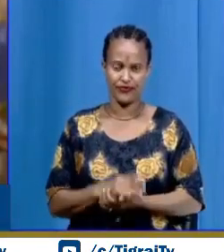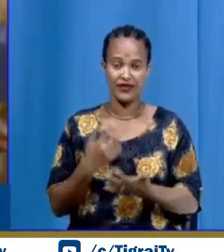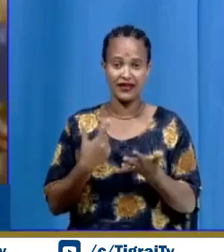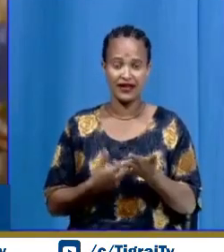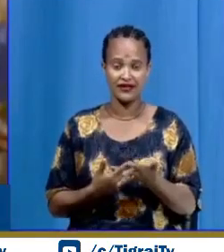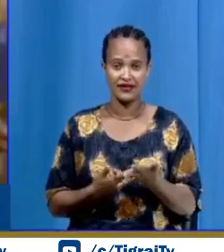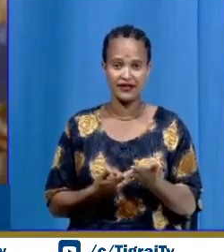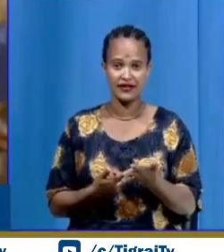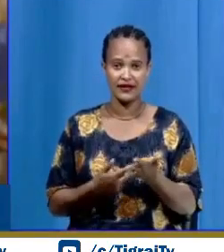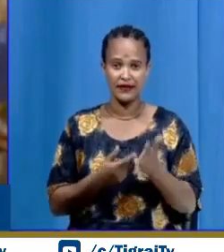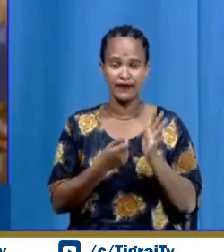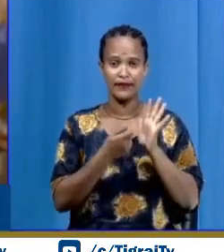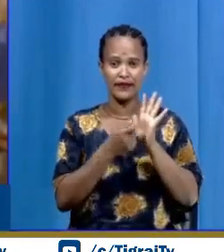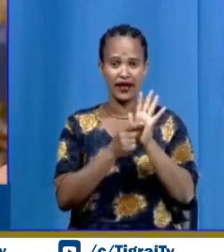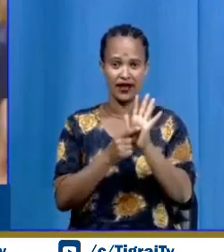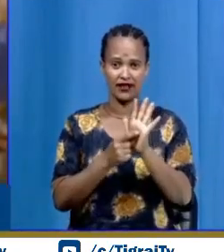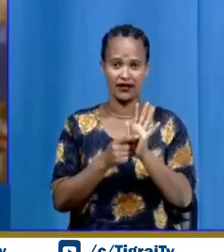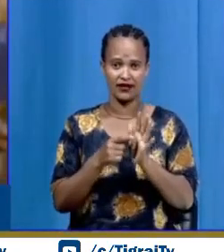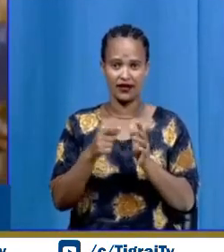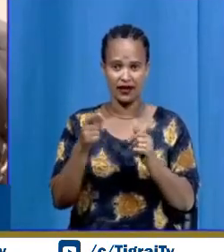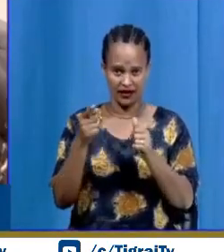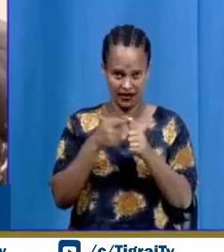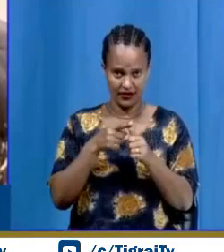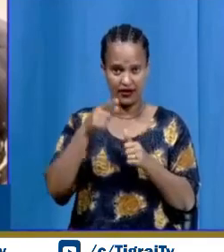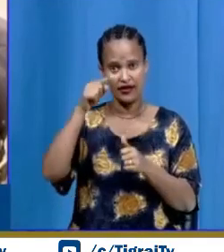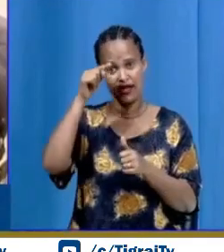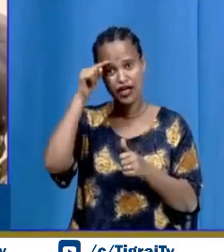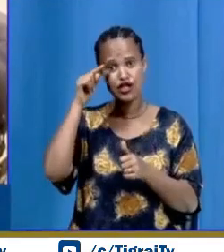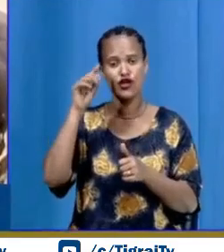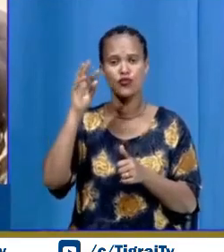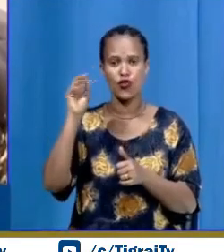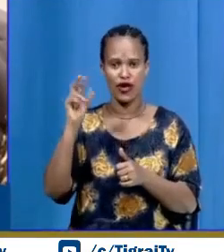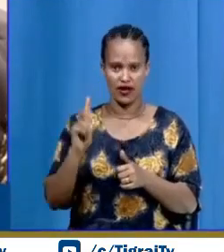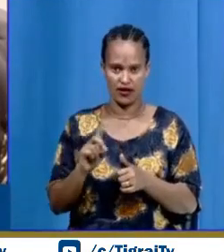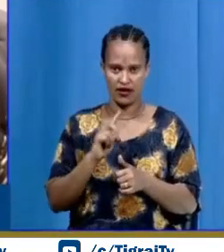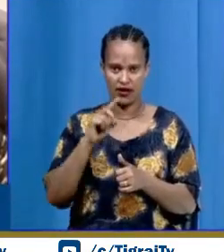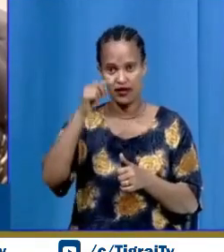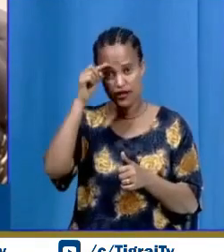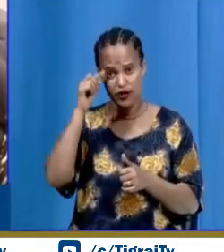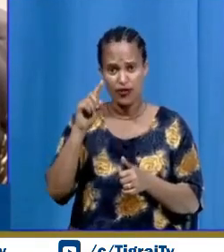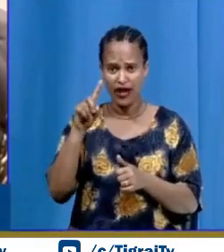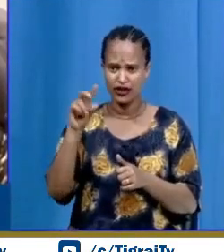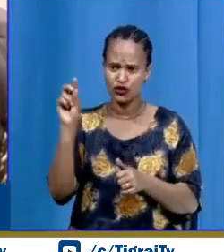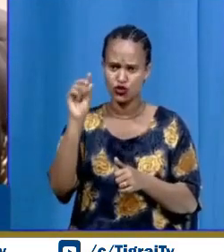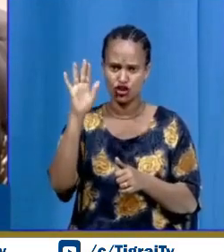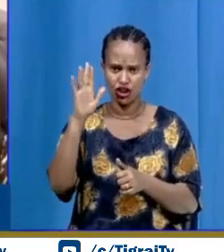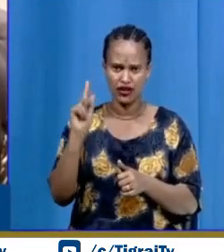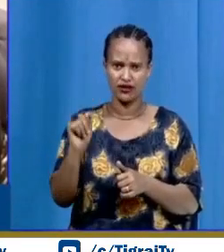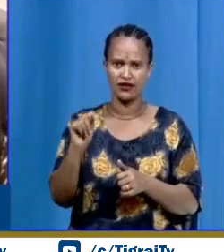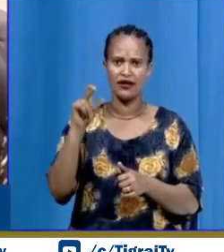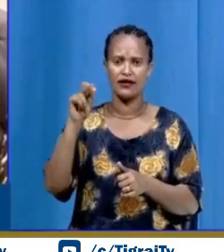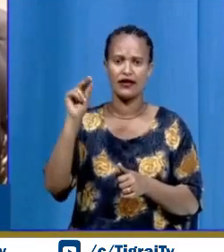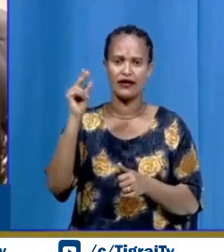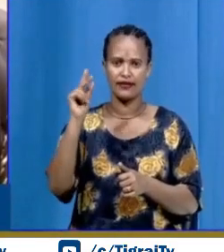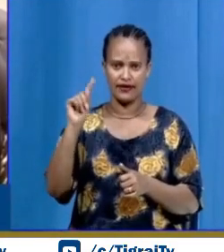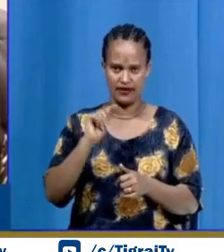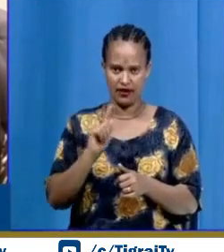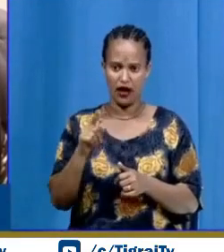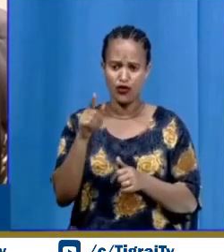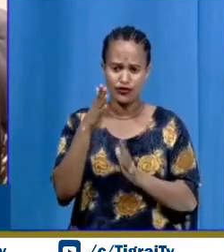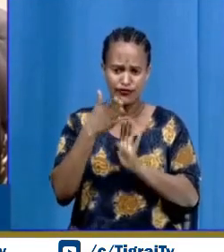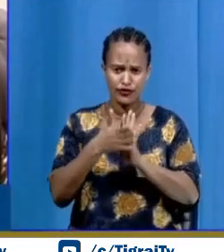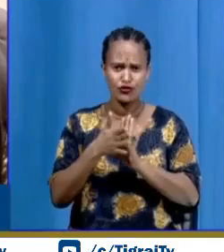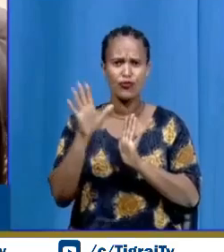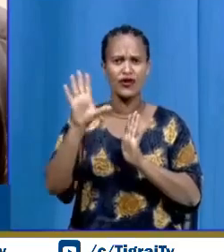ናይዚ መርእታት ክኾኑ ዝኽእሉ ሓደ ናይ ጸሊሞ እዩ። ጸሊሞ ይ ሓንቲ ቁሸት ናይ ደደቢት እያ። ኣብኡ